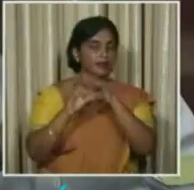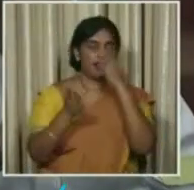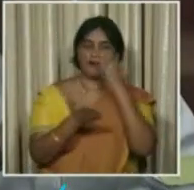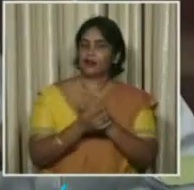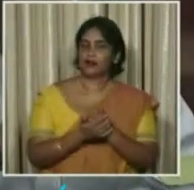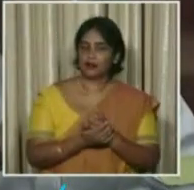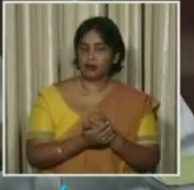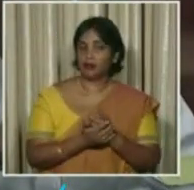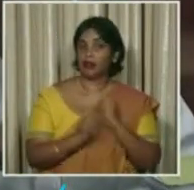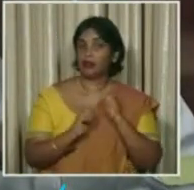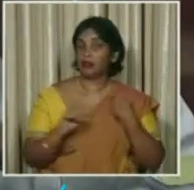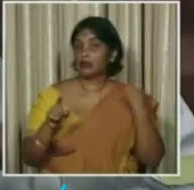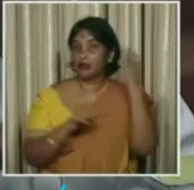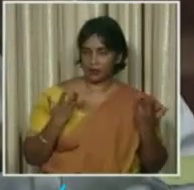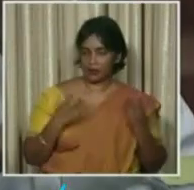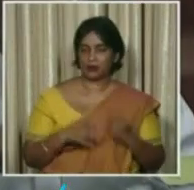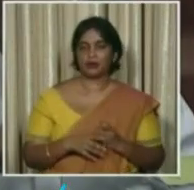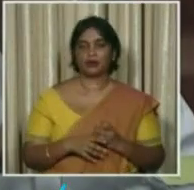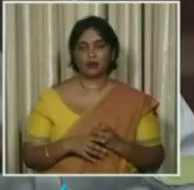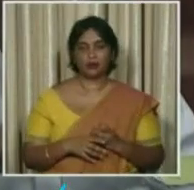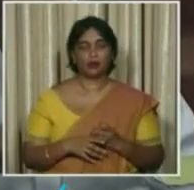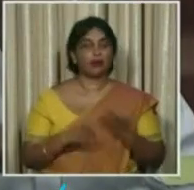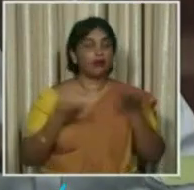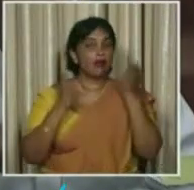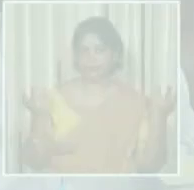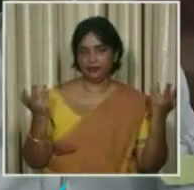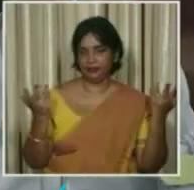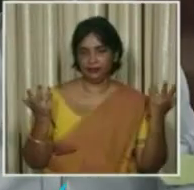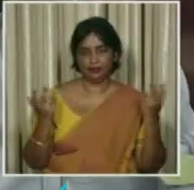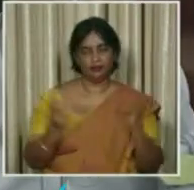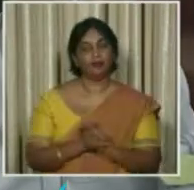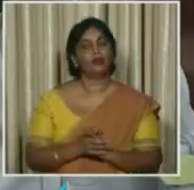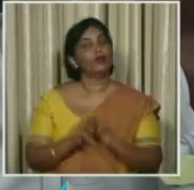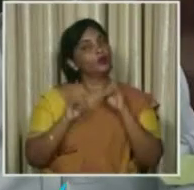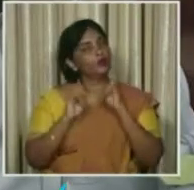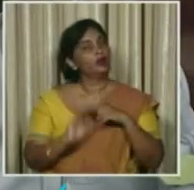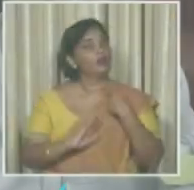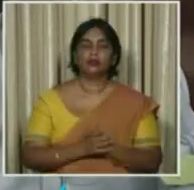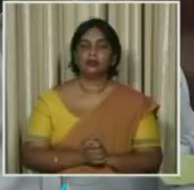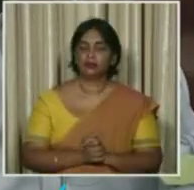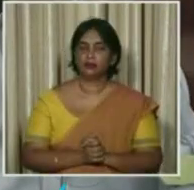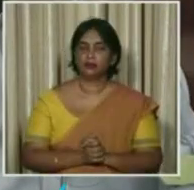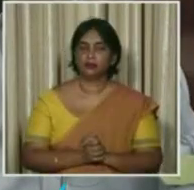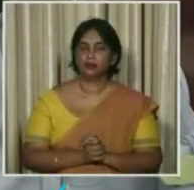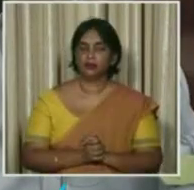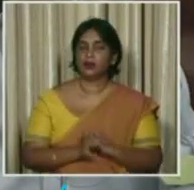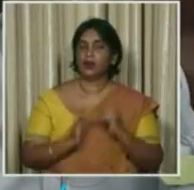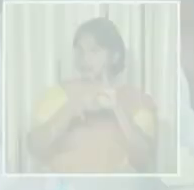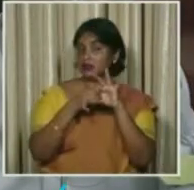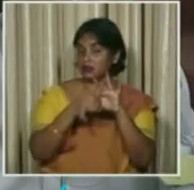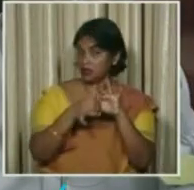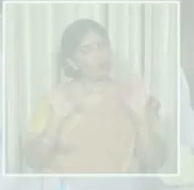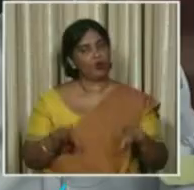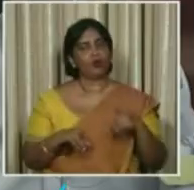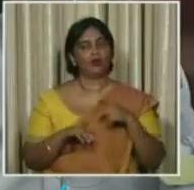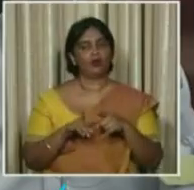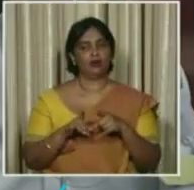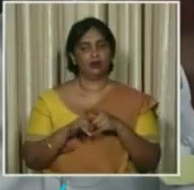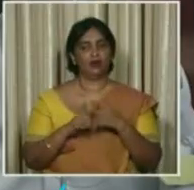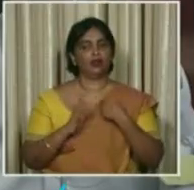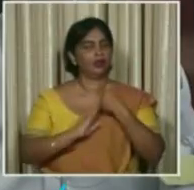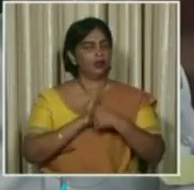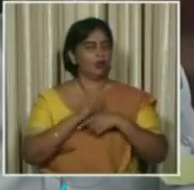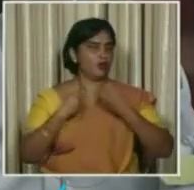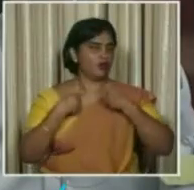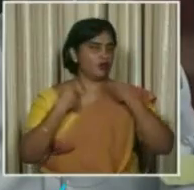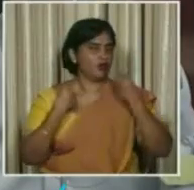නවත්තලා. මොකද එතෙන්ට ගියාම උත්තර දෙන්න බෑ. අන්තිමට ගිය අවුරුද්දේකට කලින්. ඉතින් මෙහෙම රටක් ගෙඩියන්න පුළුවන්ද? ජාත්‍යන්තර සම්බන්ධතා නැතුව අපේ රට